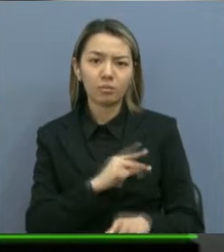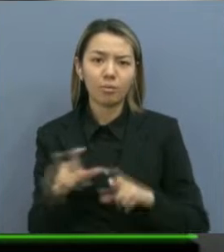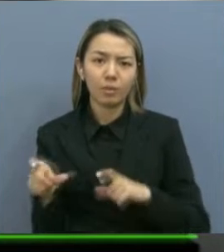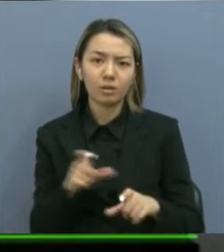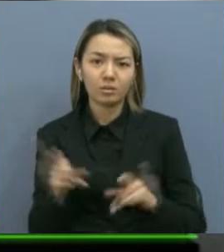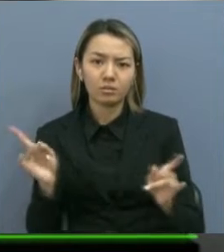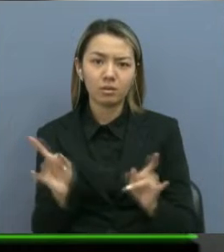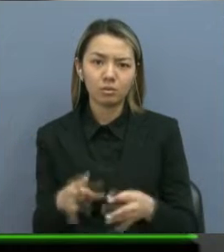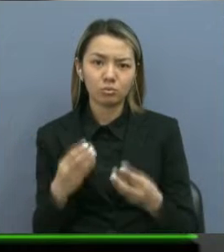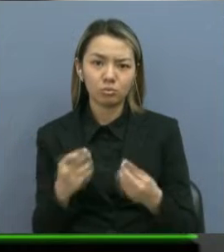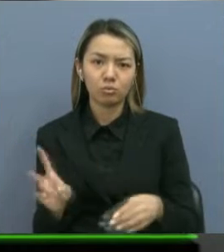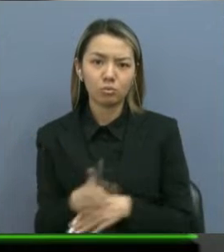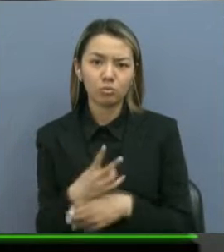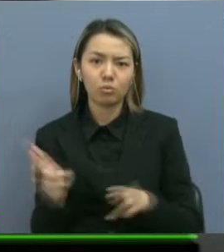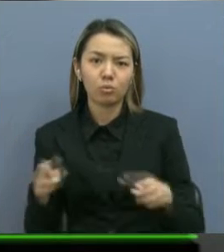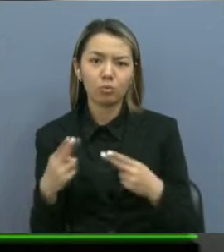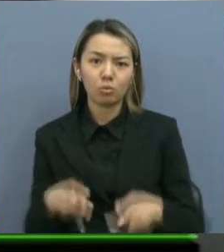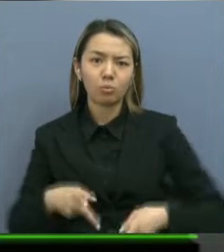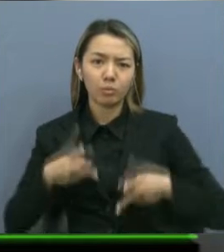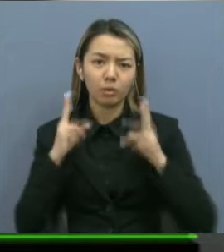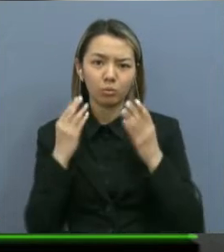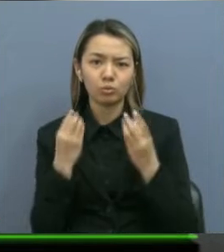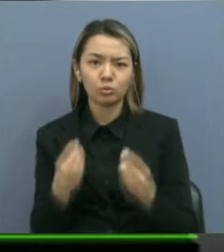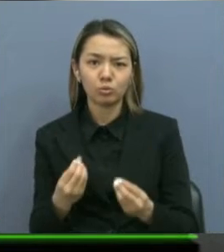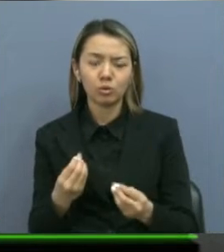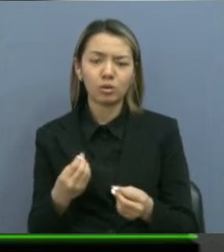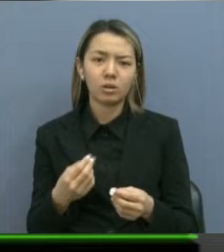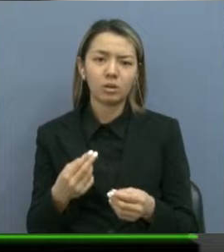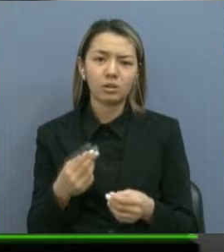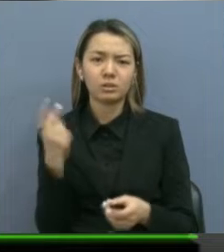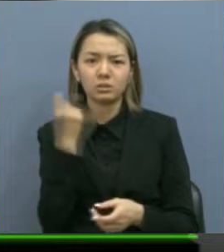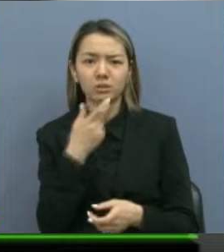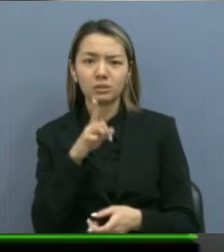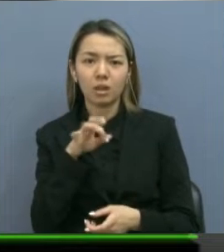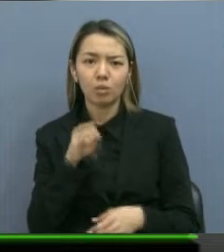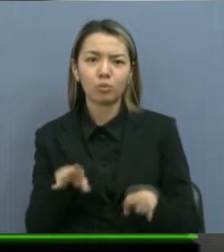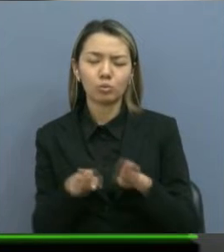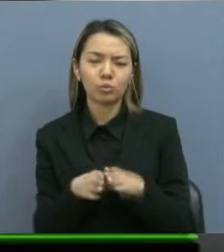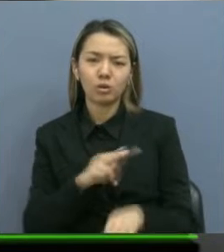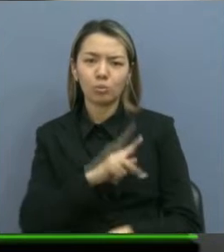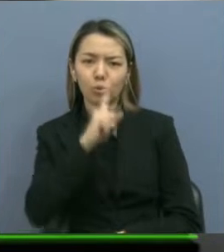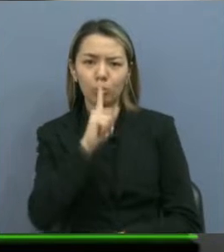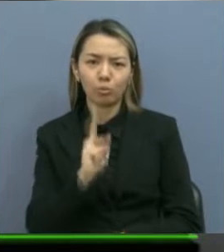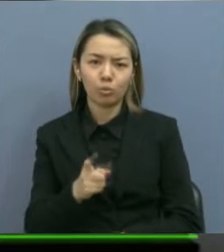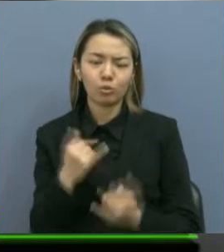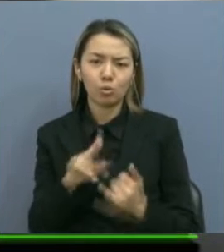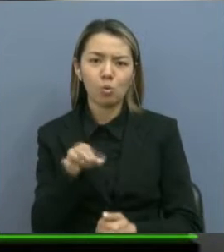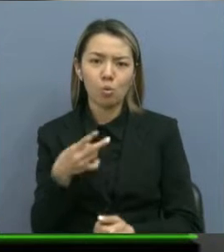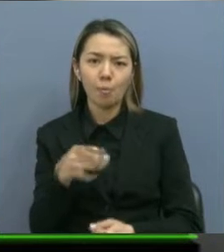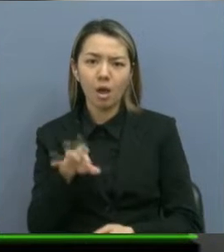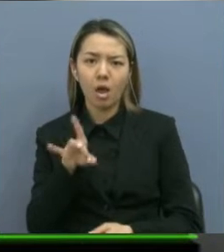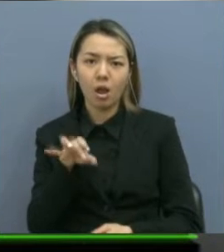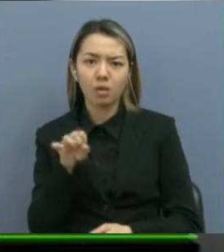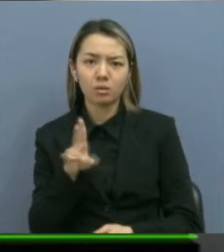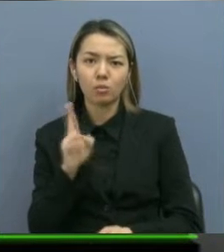орындары, мейрамханалар, түнгі клубтар, шаштараздар, тіс емханалары, сән салондары жұмыс істемейді. Мемлекеттік дума карантин